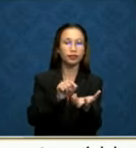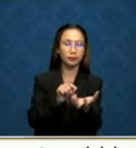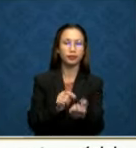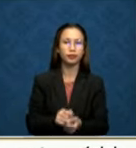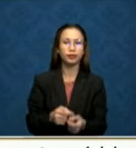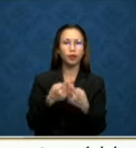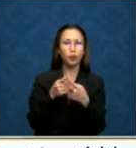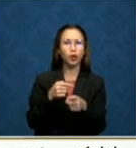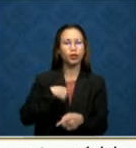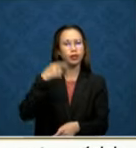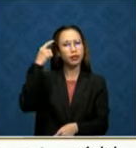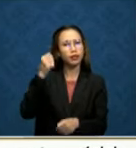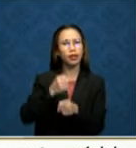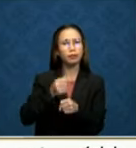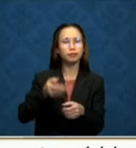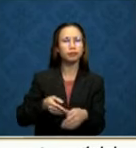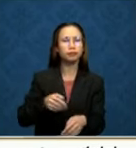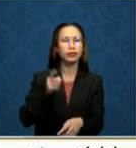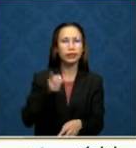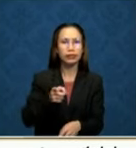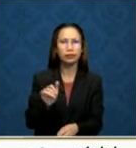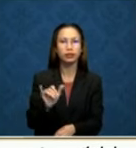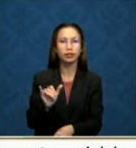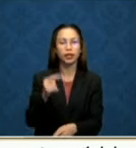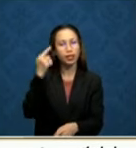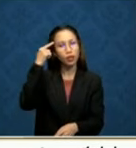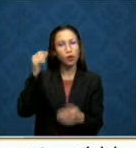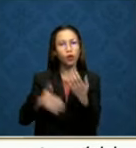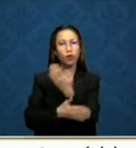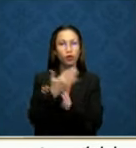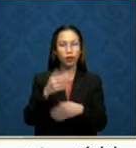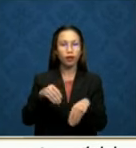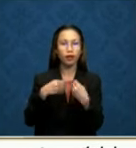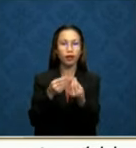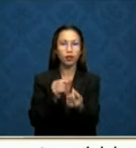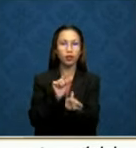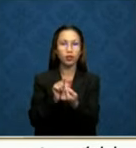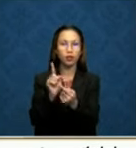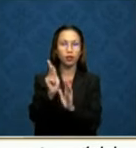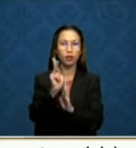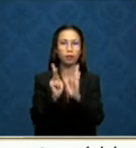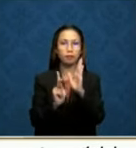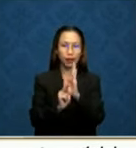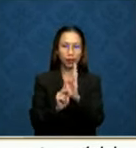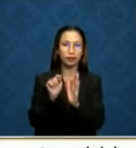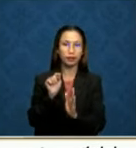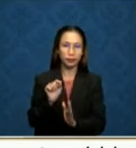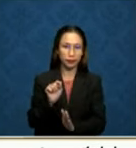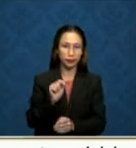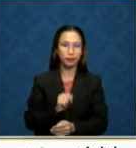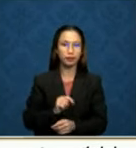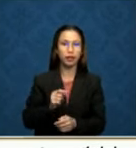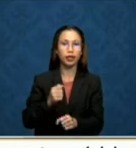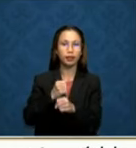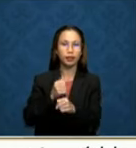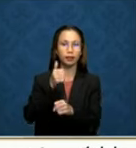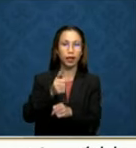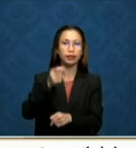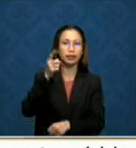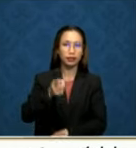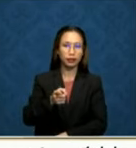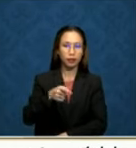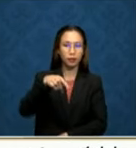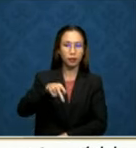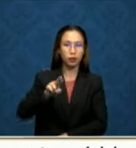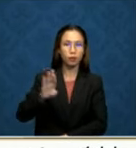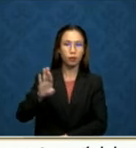านแต่เรายไม่เกิดขึนเลย เพราะฉะนั้นน่าจะเป็นโอกาส ในการทำให้ กฎหมายชุบับนี้ได้เกิดขึ้น จิและ